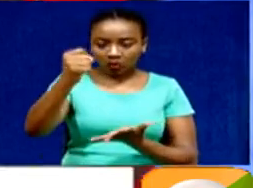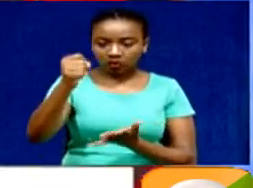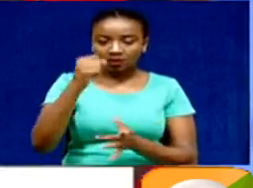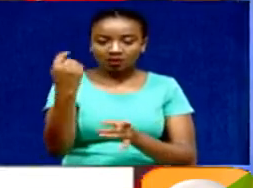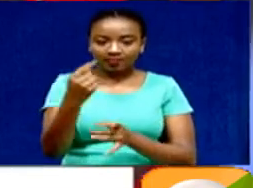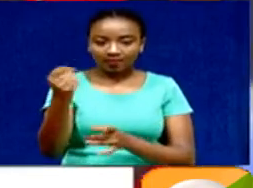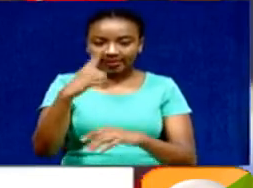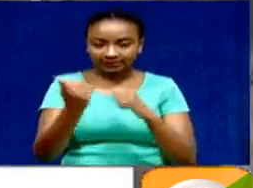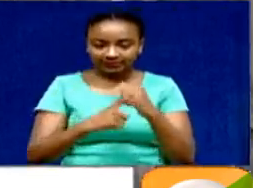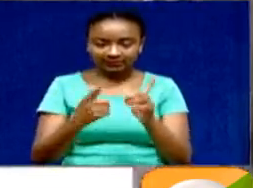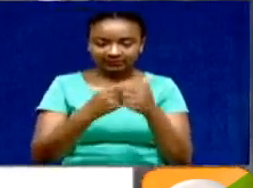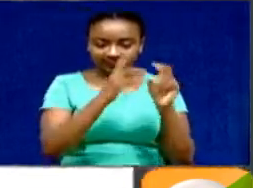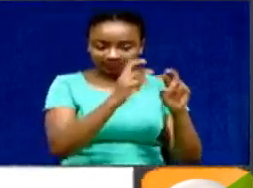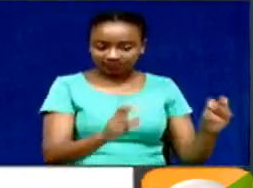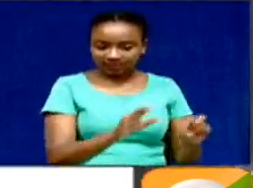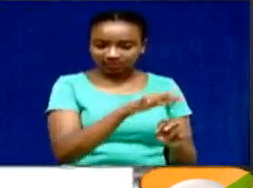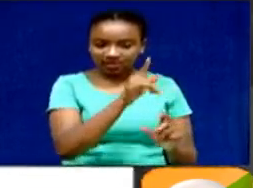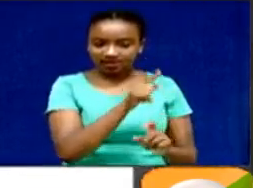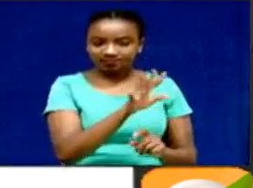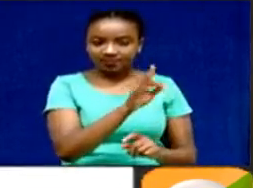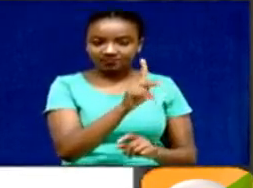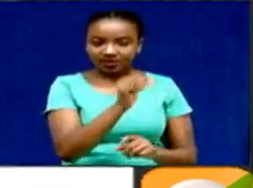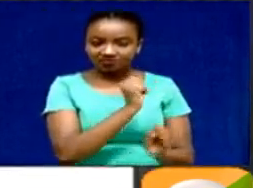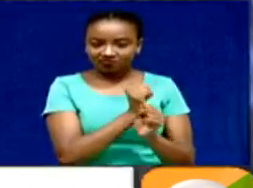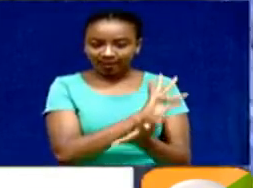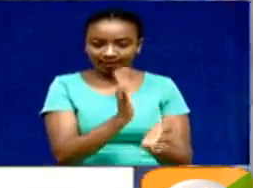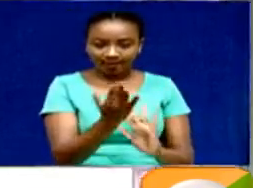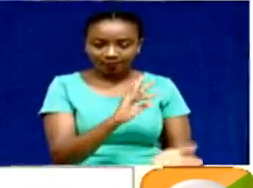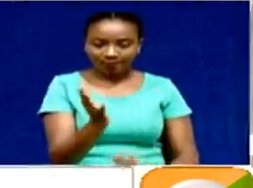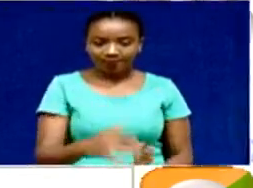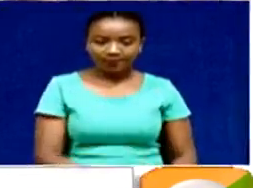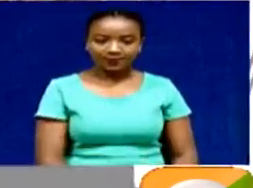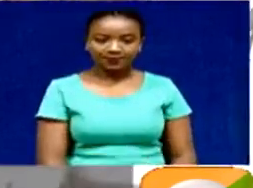ili kuwajibikia utendakazi katika FKF. Nimrotabu, runinga Citizen.